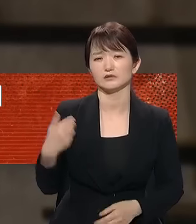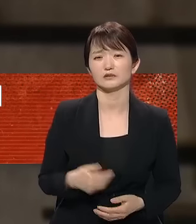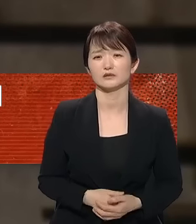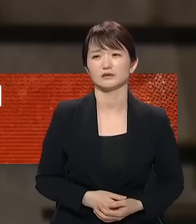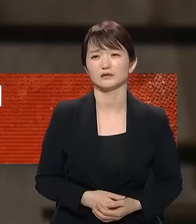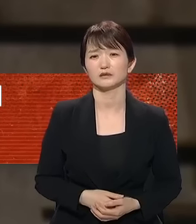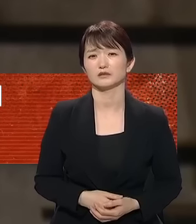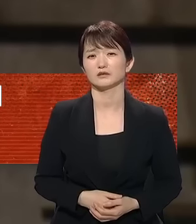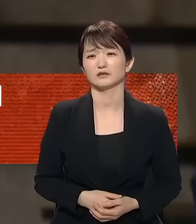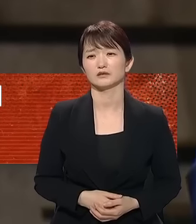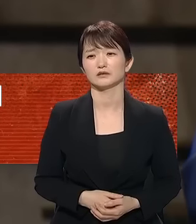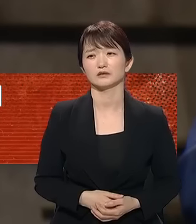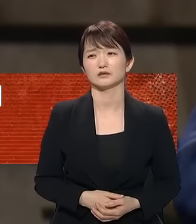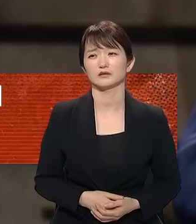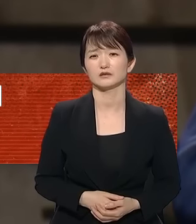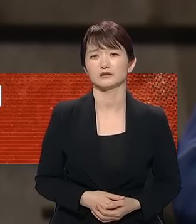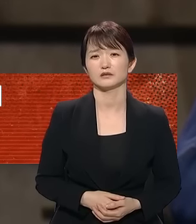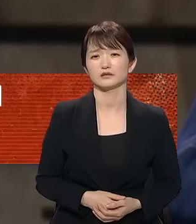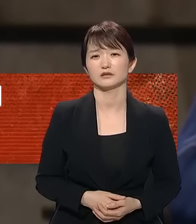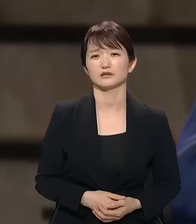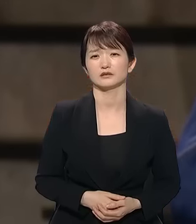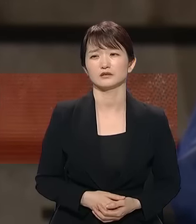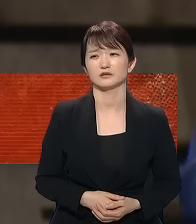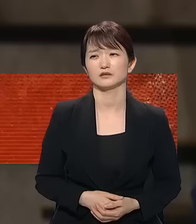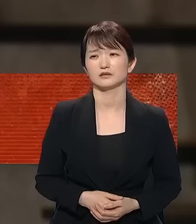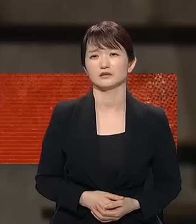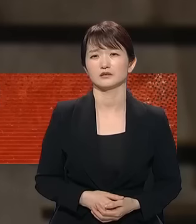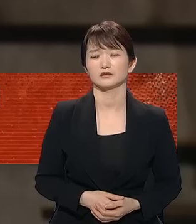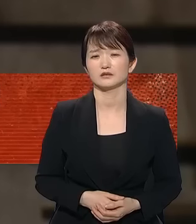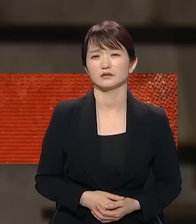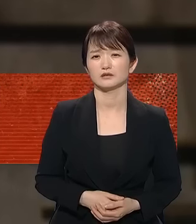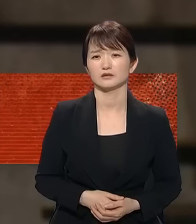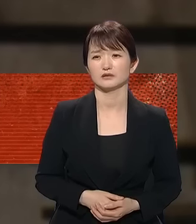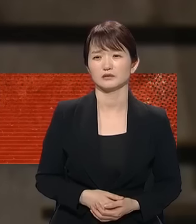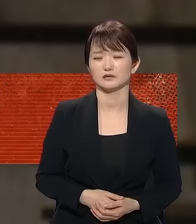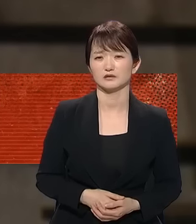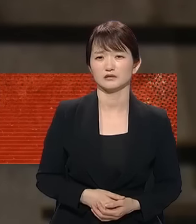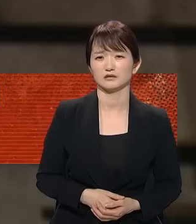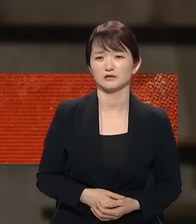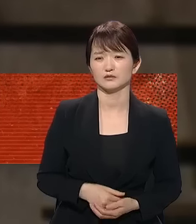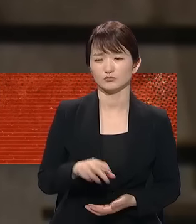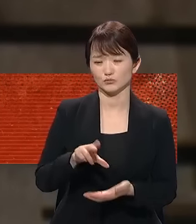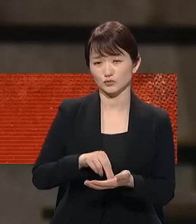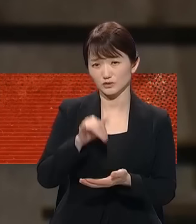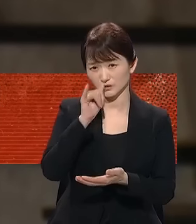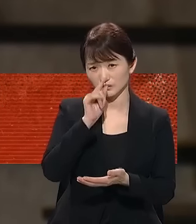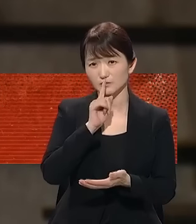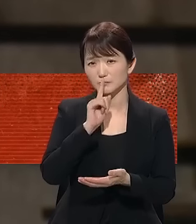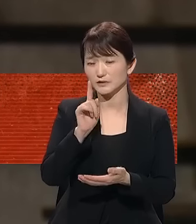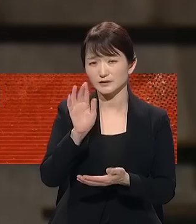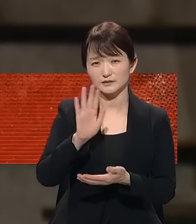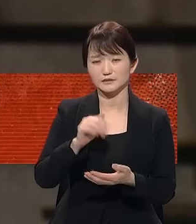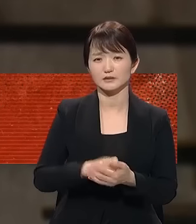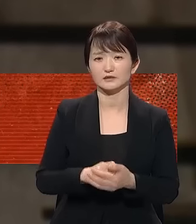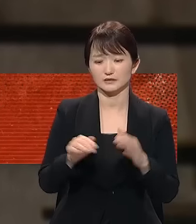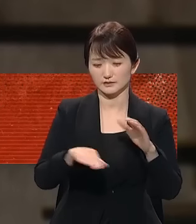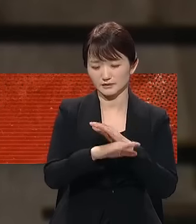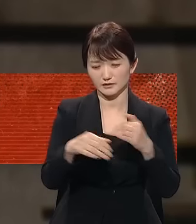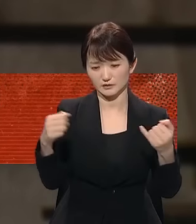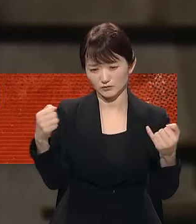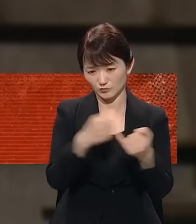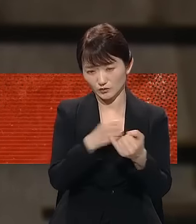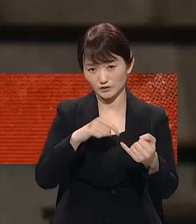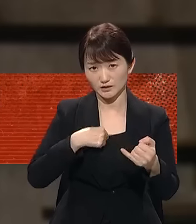그런데 이제 사실 이것을 뭐 문제를 삼는다는 것보다는 이게 이 가정폭력이라는 것이 자기로